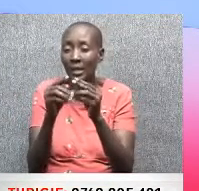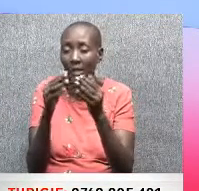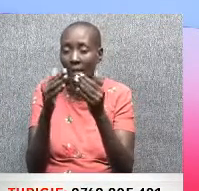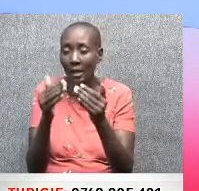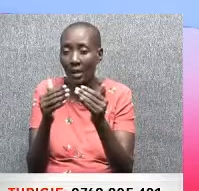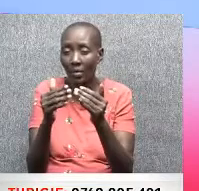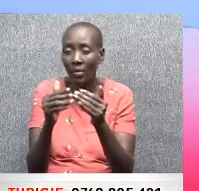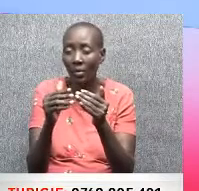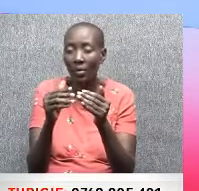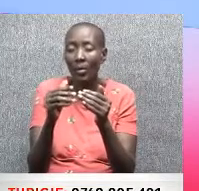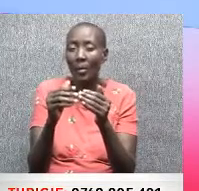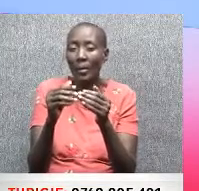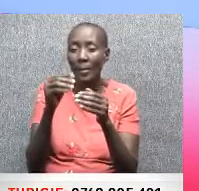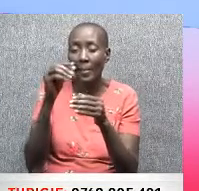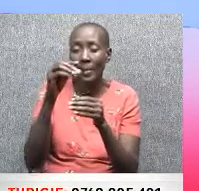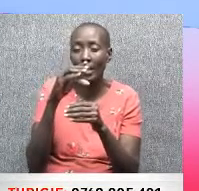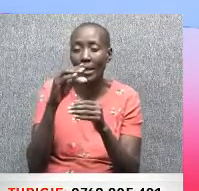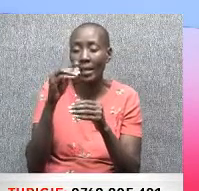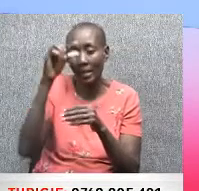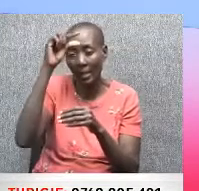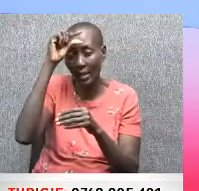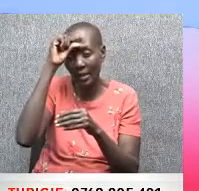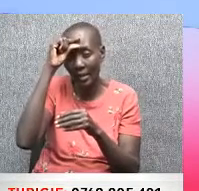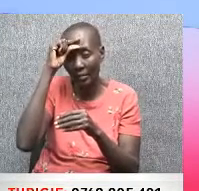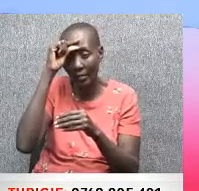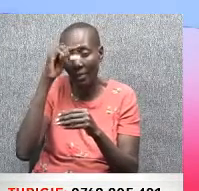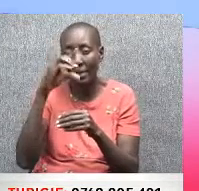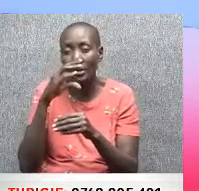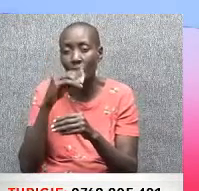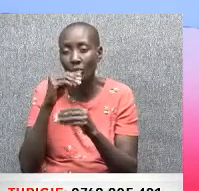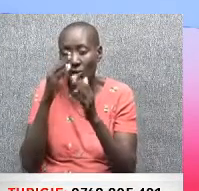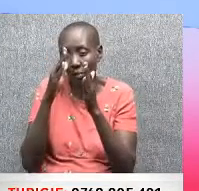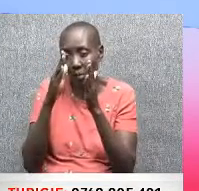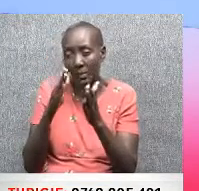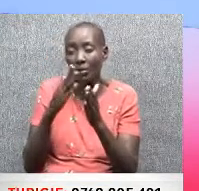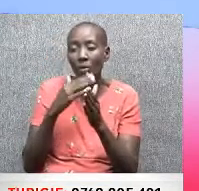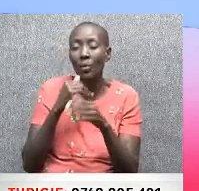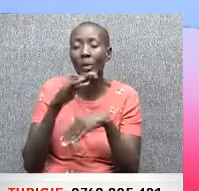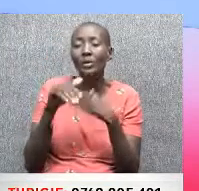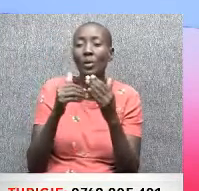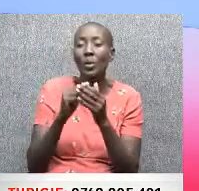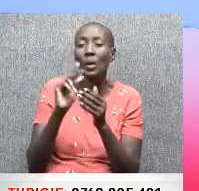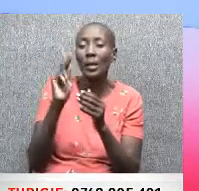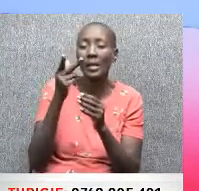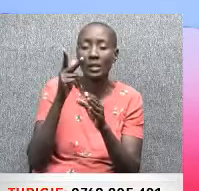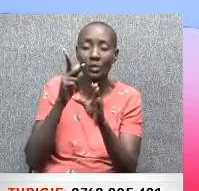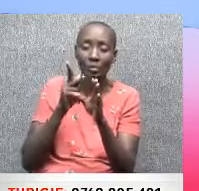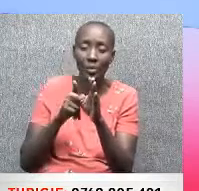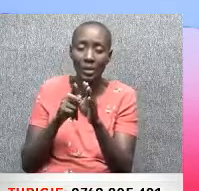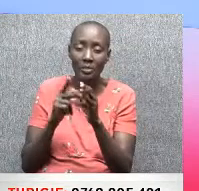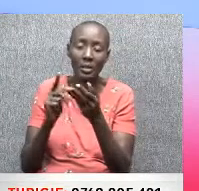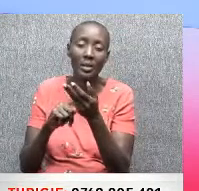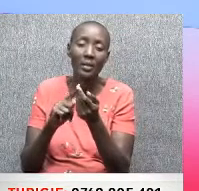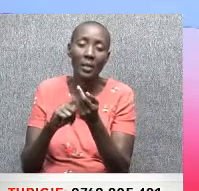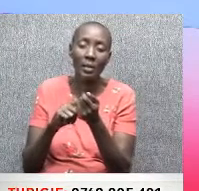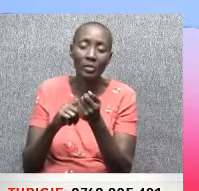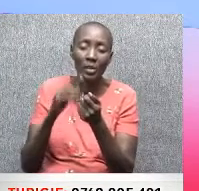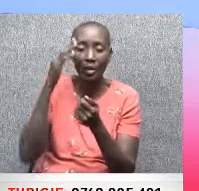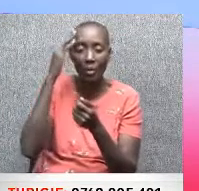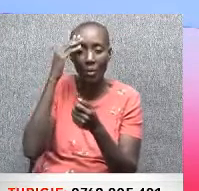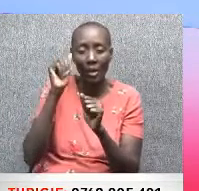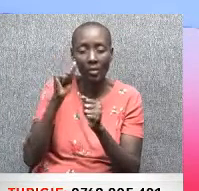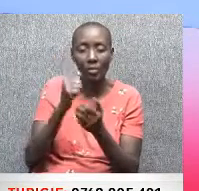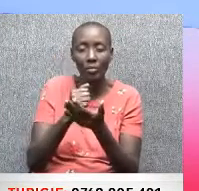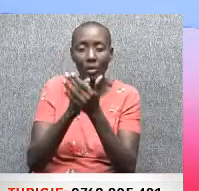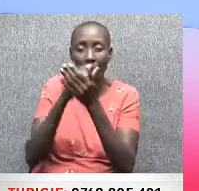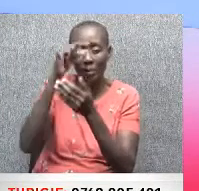Cyrus Oguna amewataka Wakenya kujitokeza kwa wingi ili waweze kuhesabiwa, kwani hesabu hiyo itasaidia serikali katika mipango yake